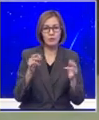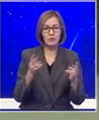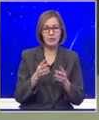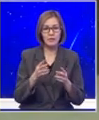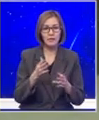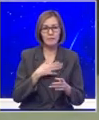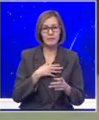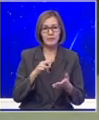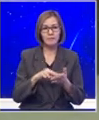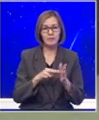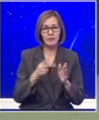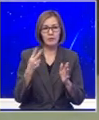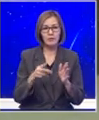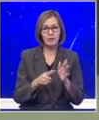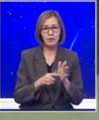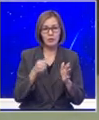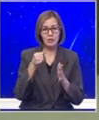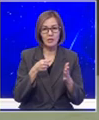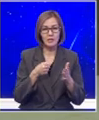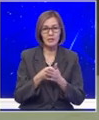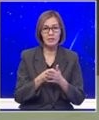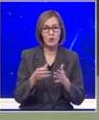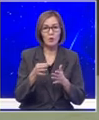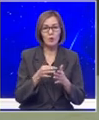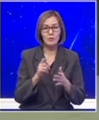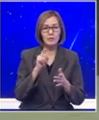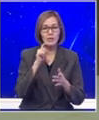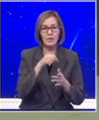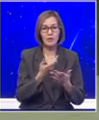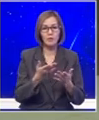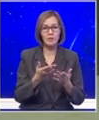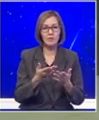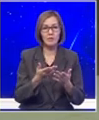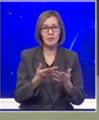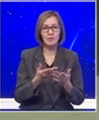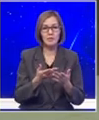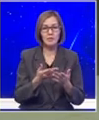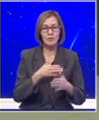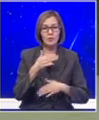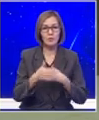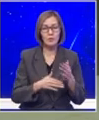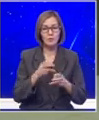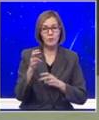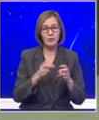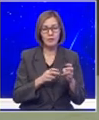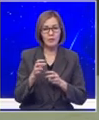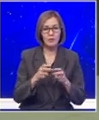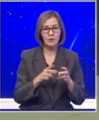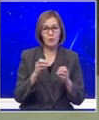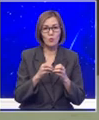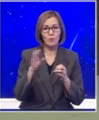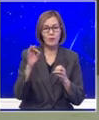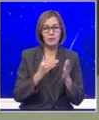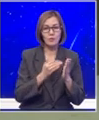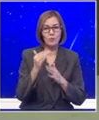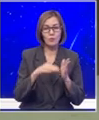алдымызға қойған планымыз 27 жылға шейін осы облыстың экономикасына мына өңдеу промышленности біз 10%-ға шейін апарсақ